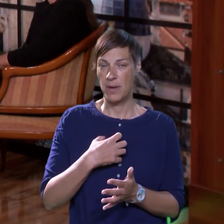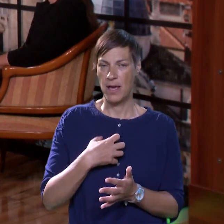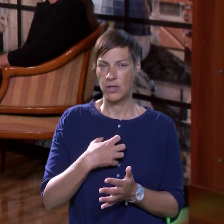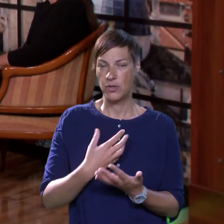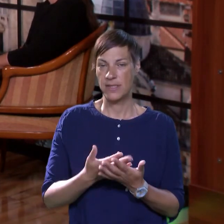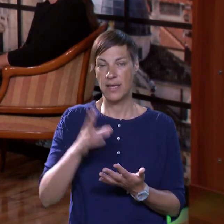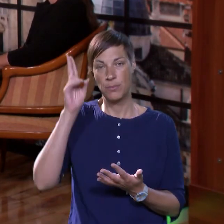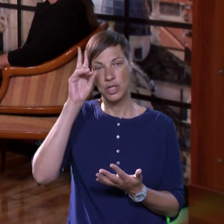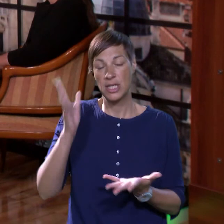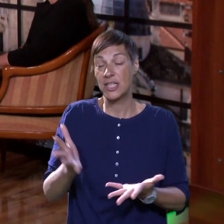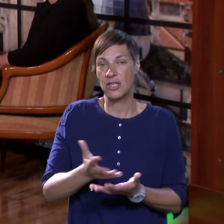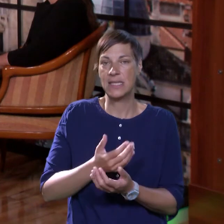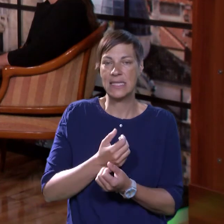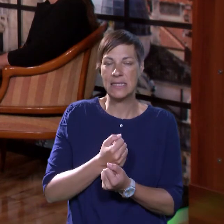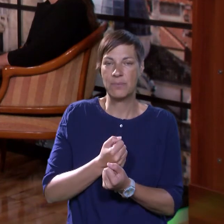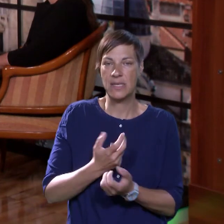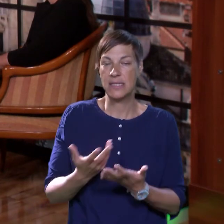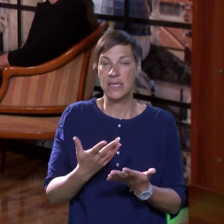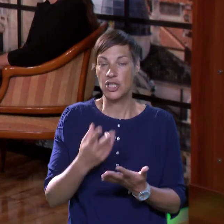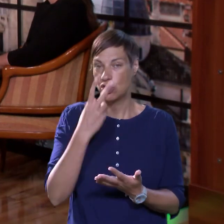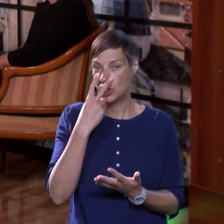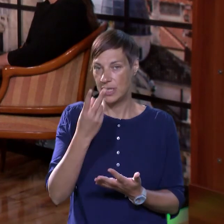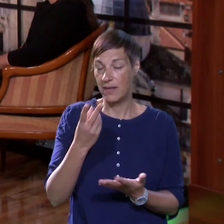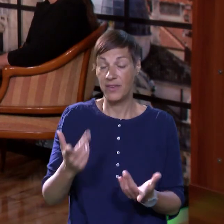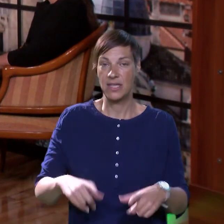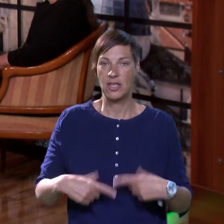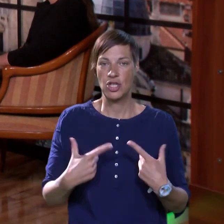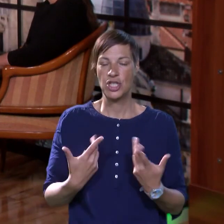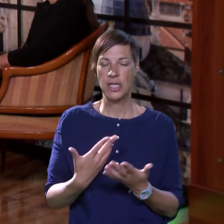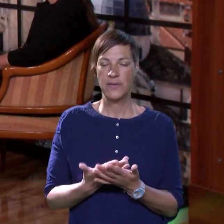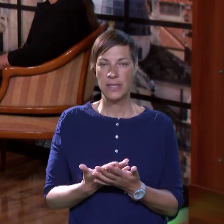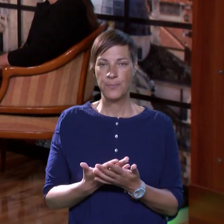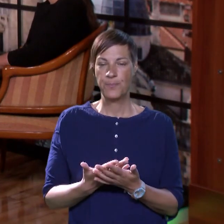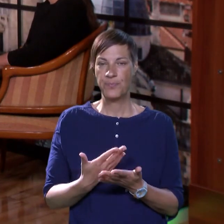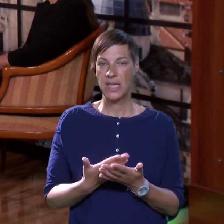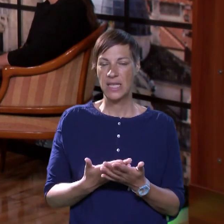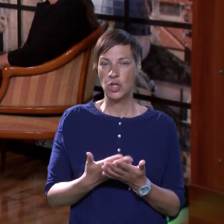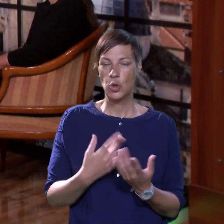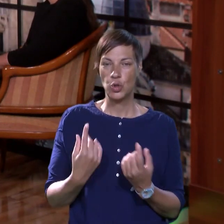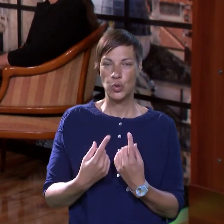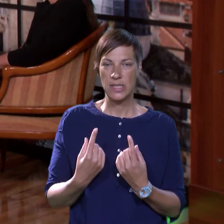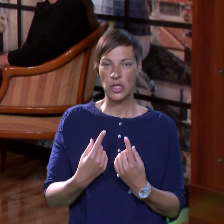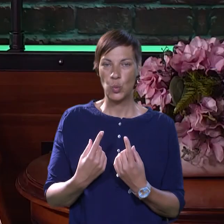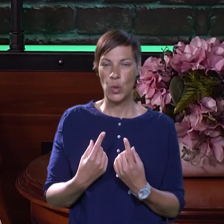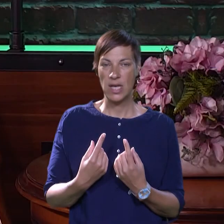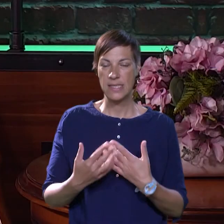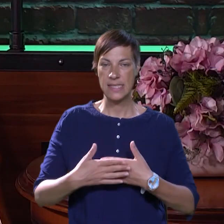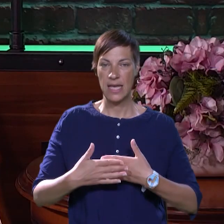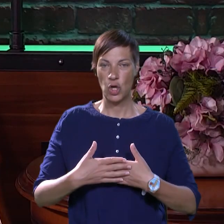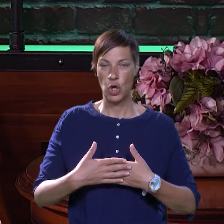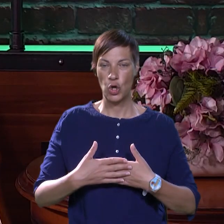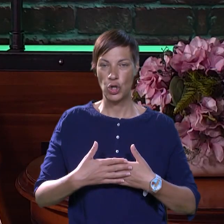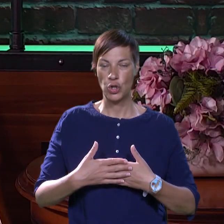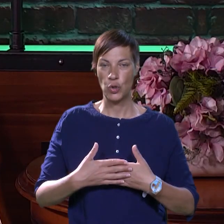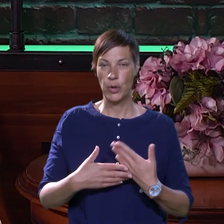bila grozna, jer možda nekoga nećete spasiti i nešto ćete vidjeti, doživjeti. I to su dakle situacije kod